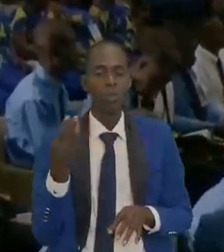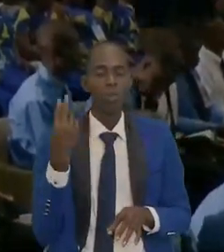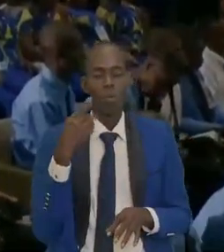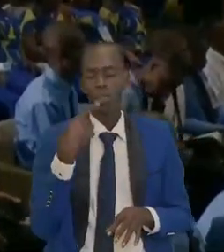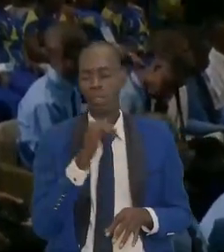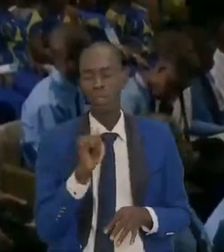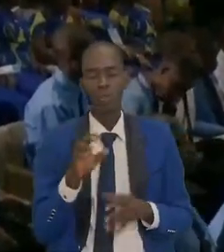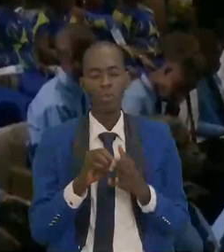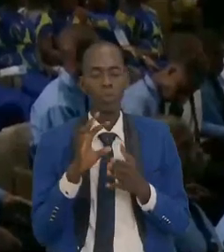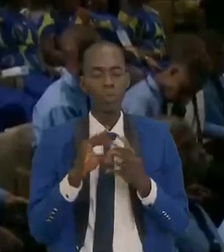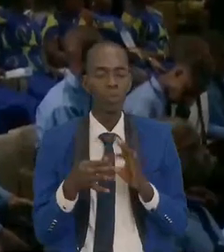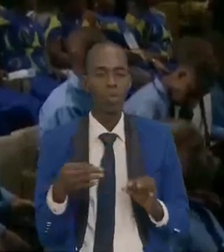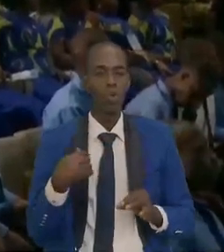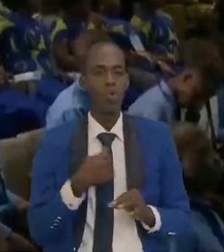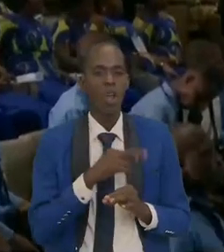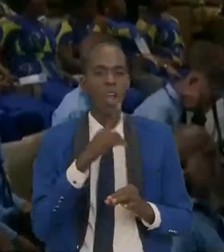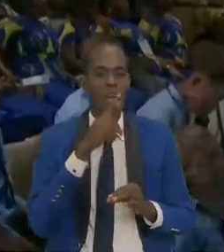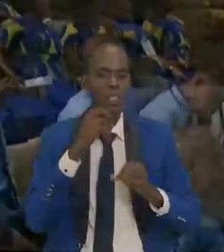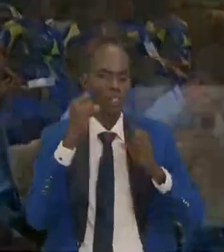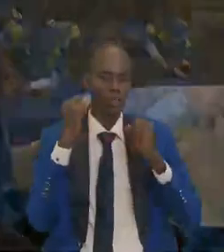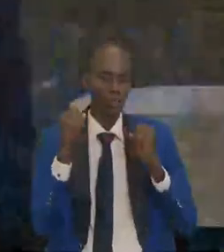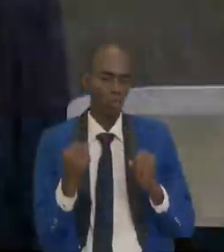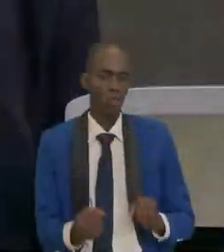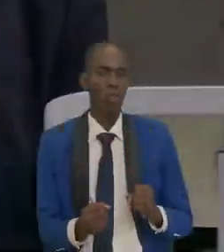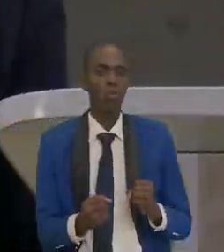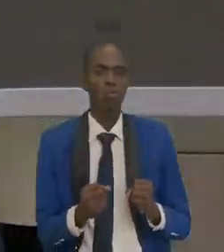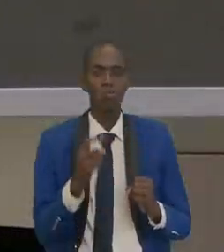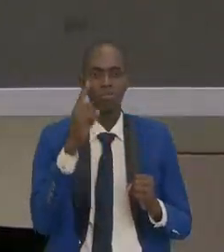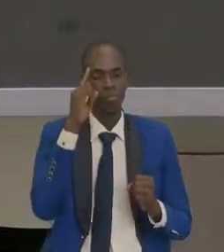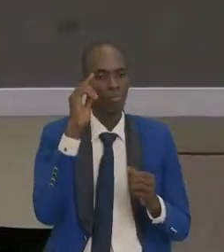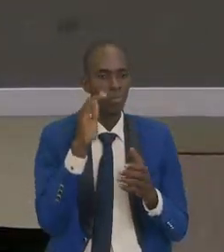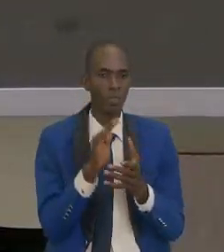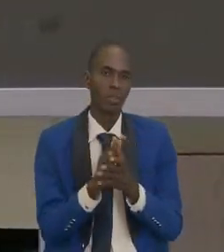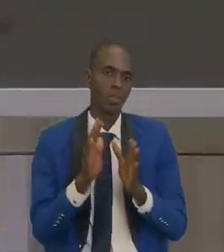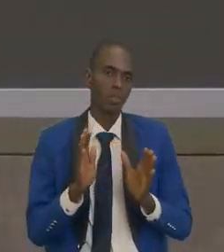Nous sommes une barrière solide. Nous n'allons pas vous laisser passer.